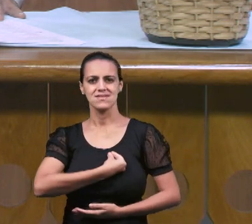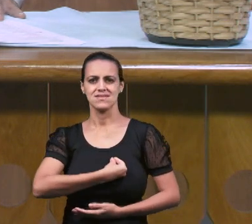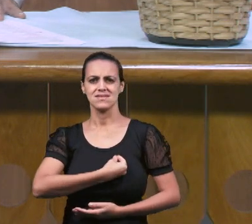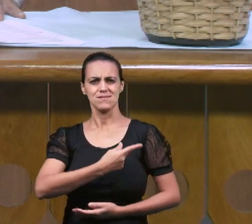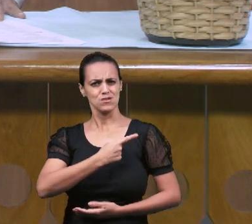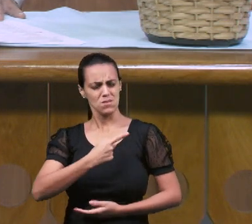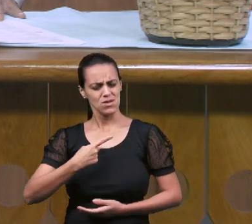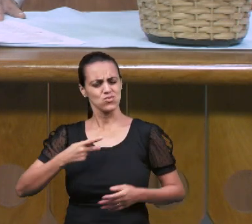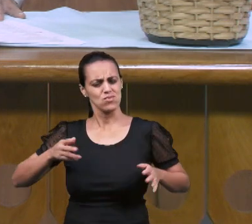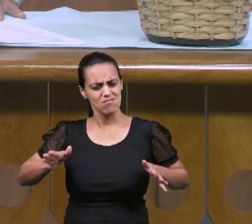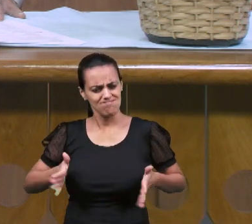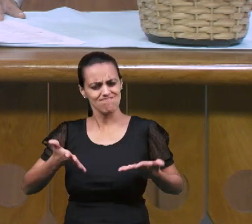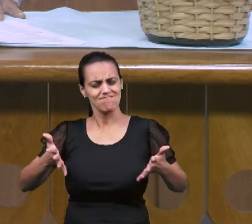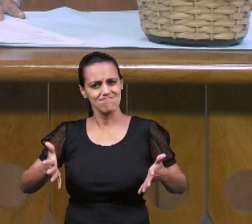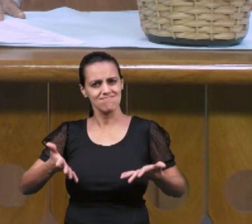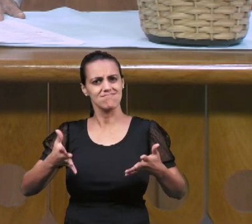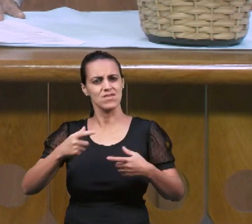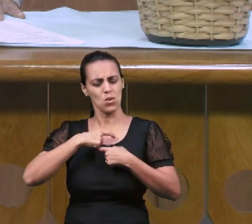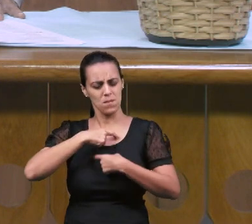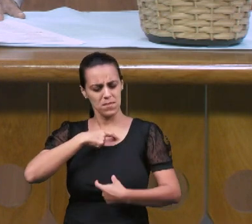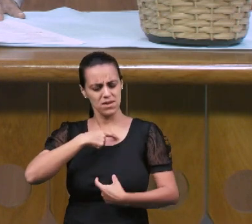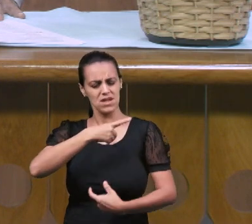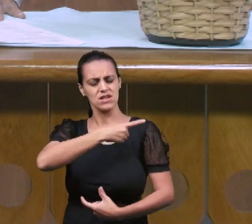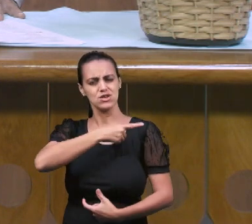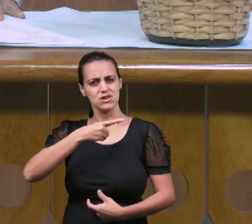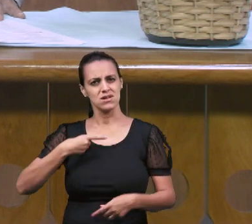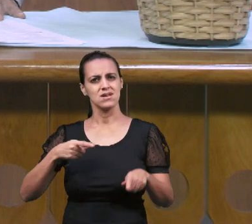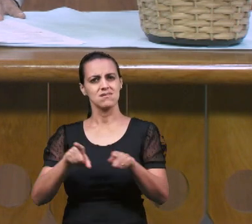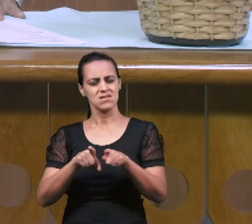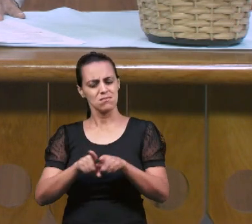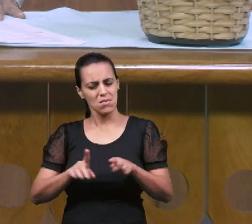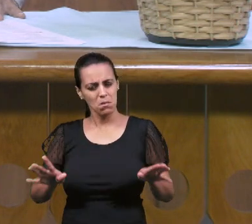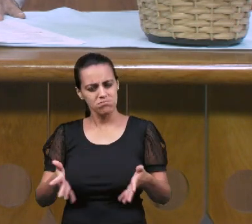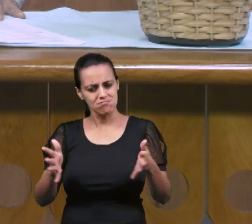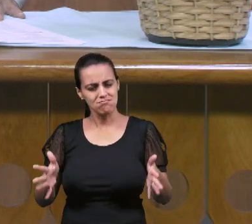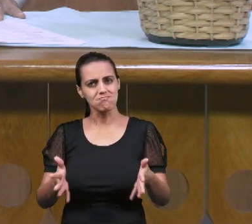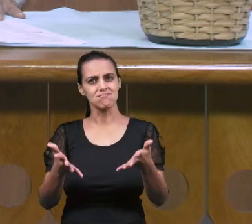diacres. Les questions viennent ici